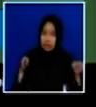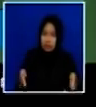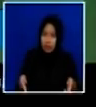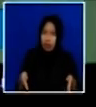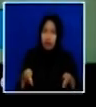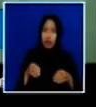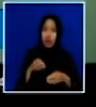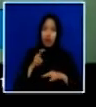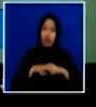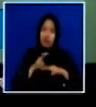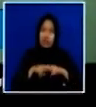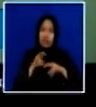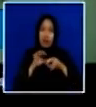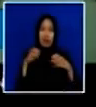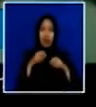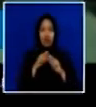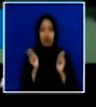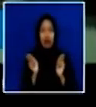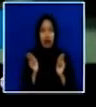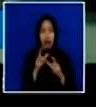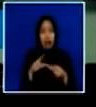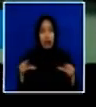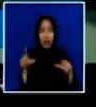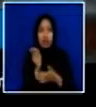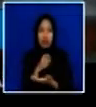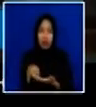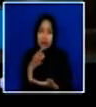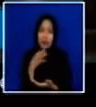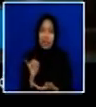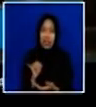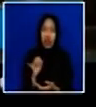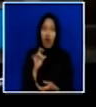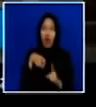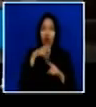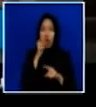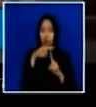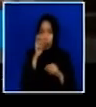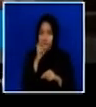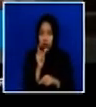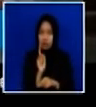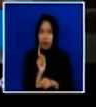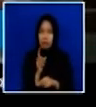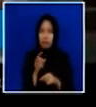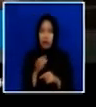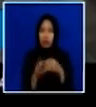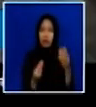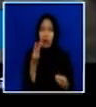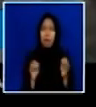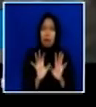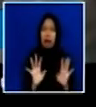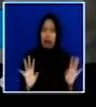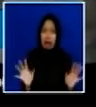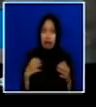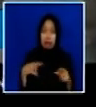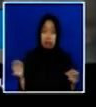di ruang laboratorium Selain itu lingkungan sekolah juga nampak kumuh karena banyak ditumbuhi rumput liar di setiap ruang kelas juga